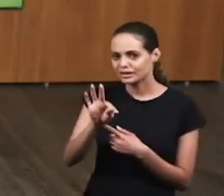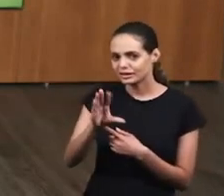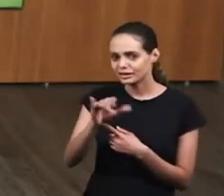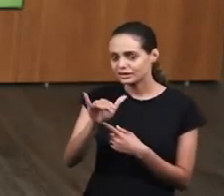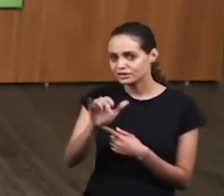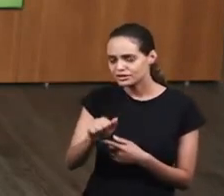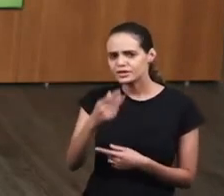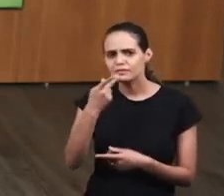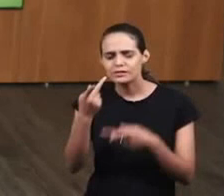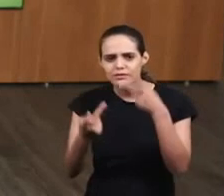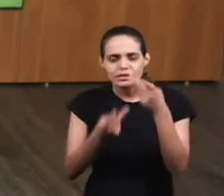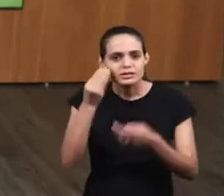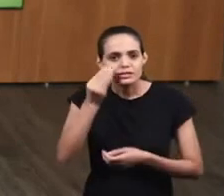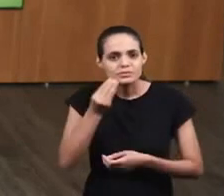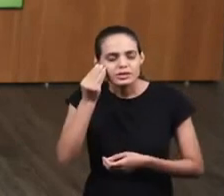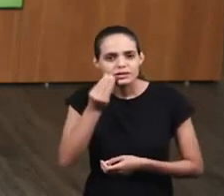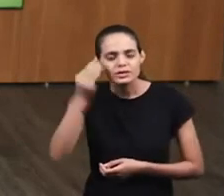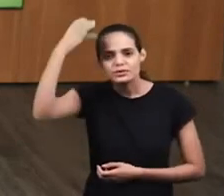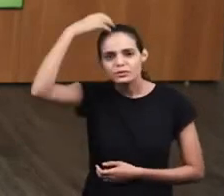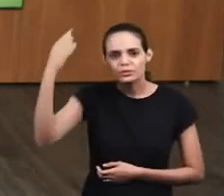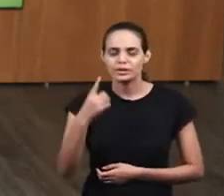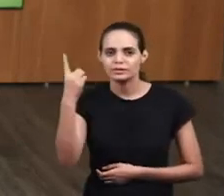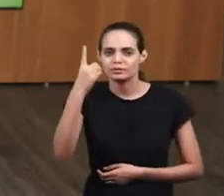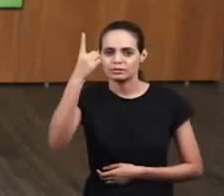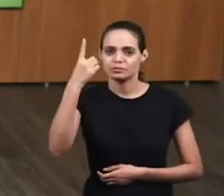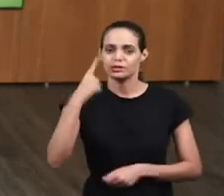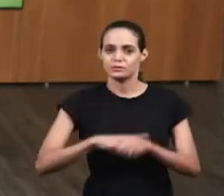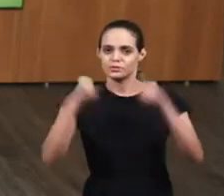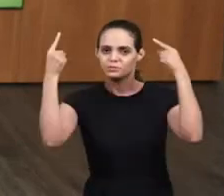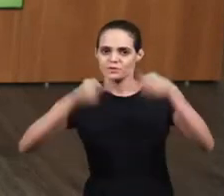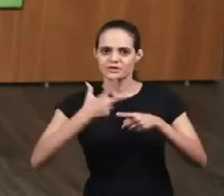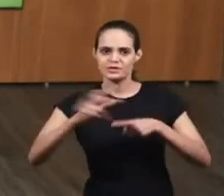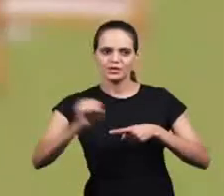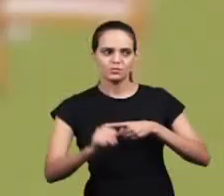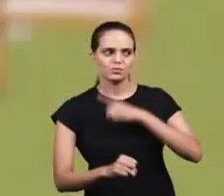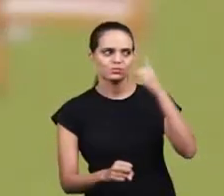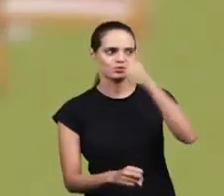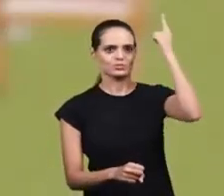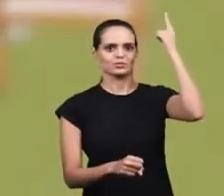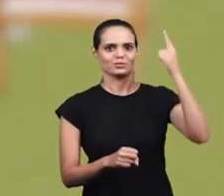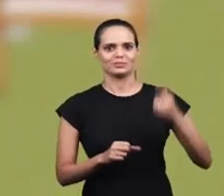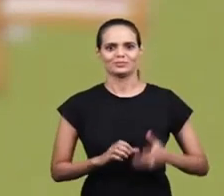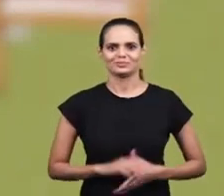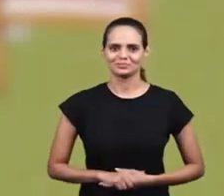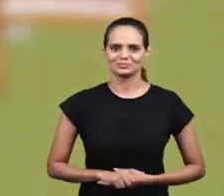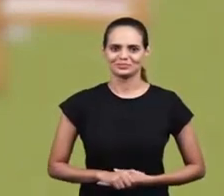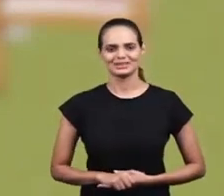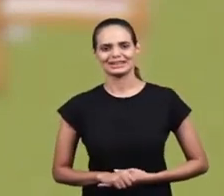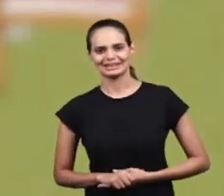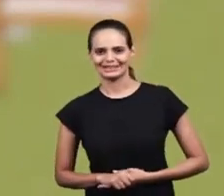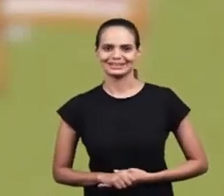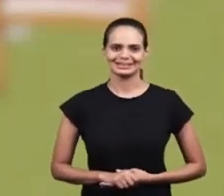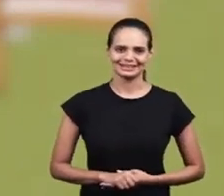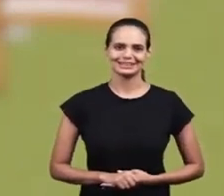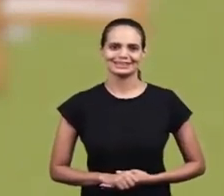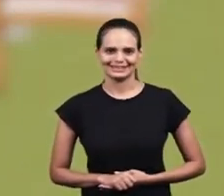auch die Kinderstunde für Kinder, Kinder der Mittelstufe und Jugendlichen als